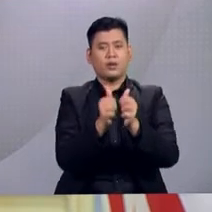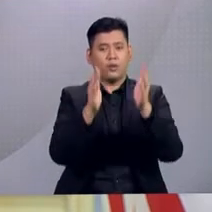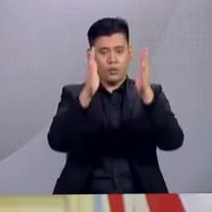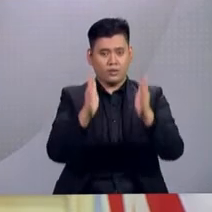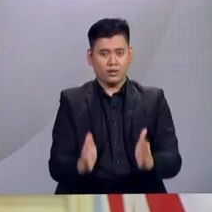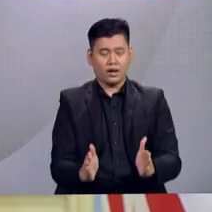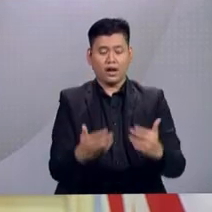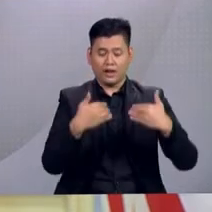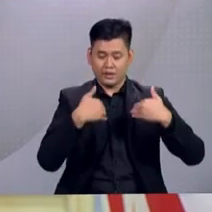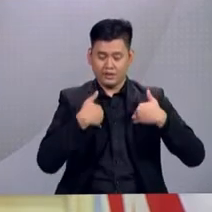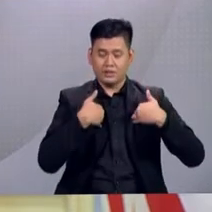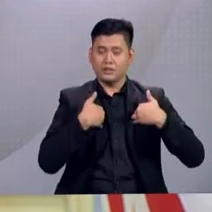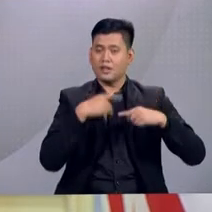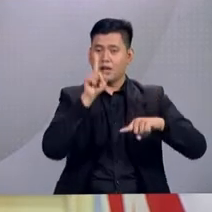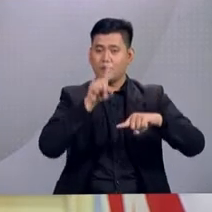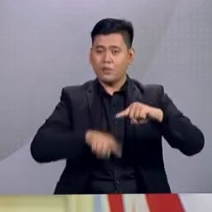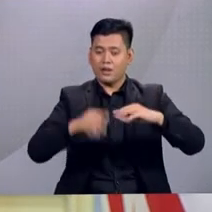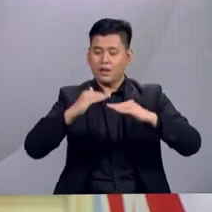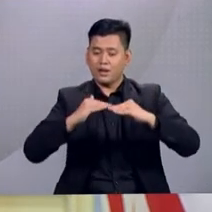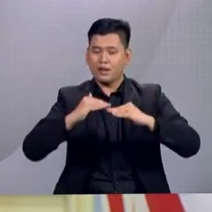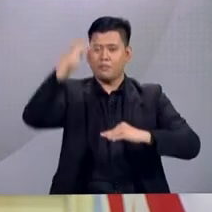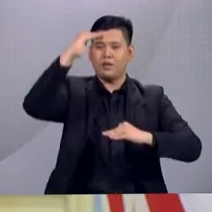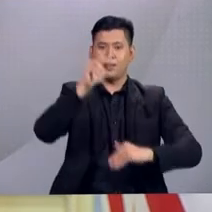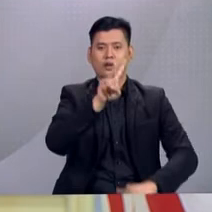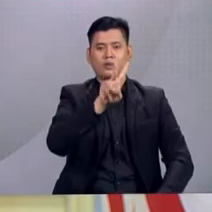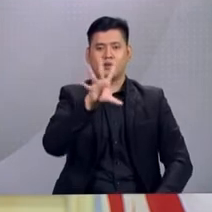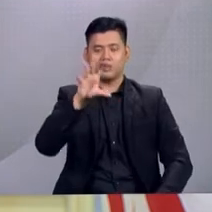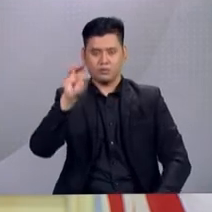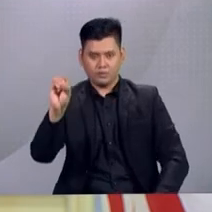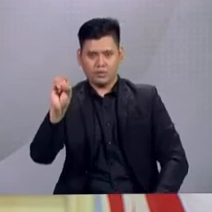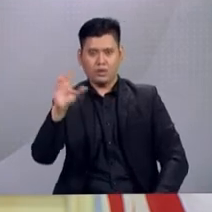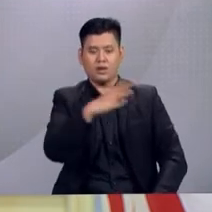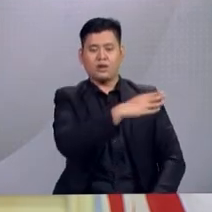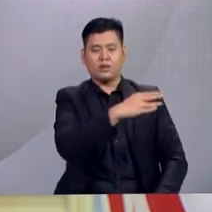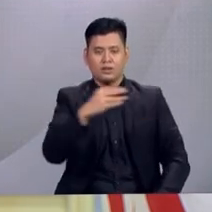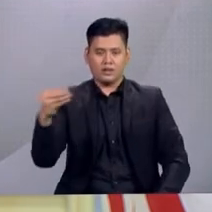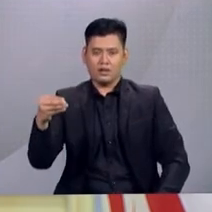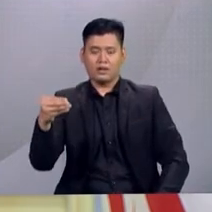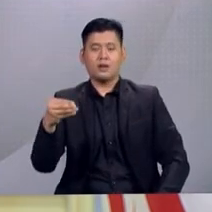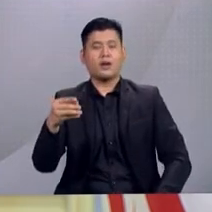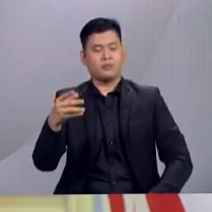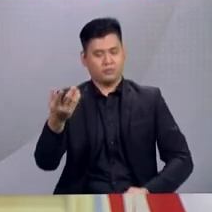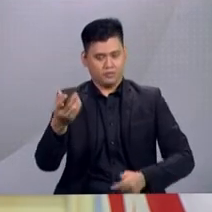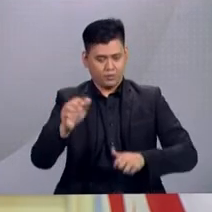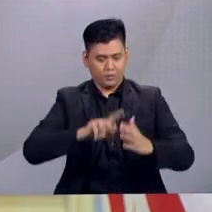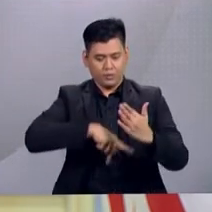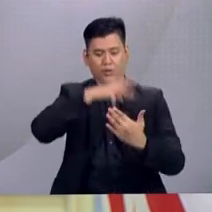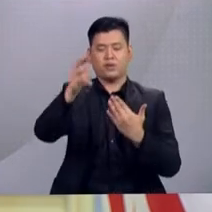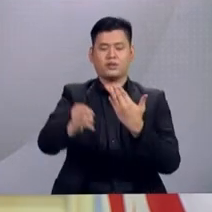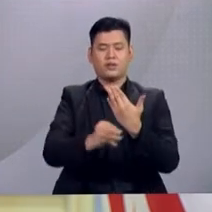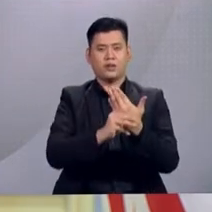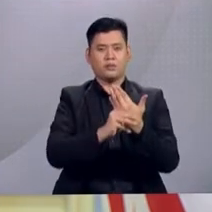melebihi 250. Dan penganjuran ini boleh bermula mulai 1